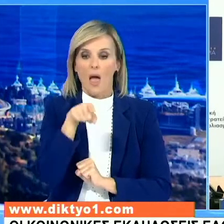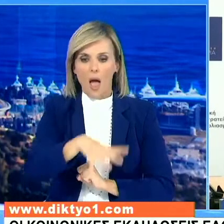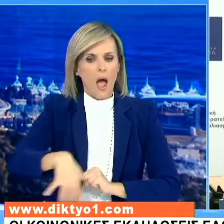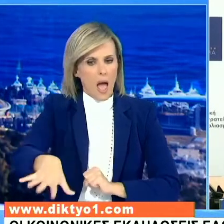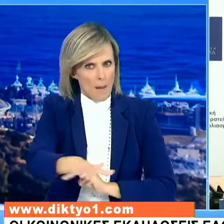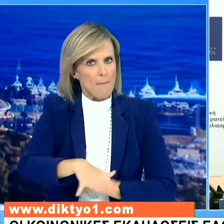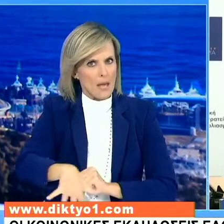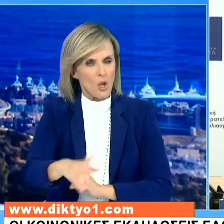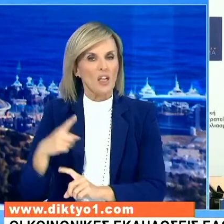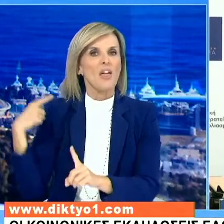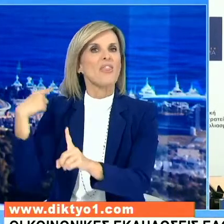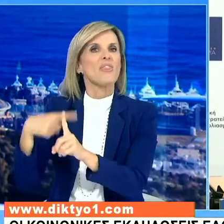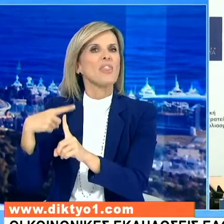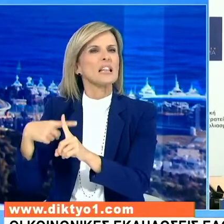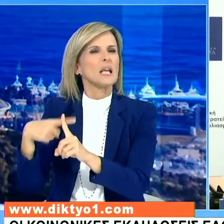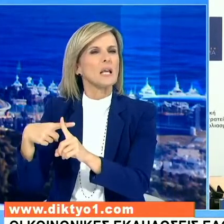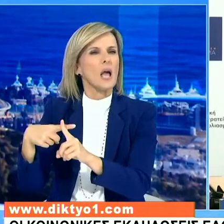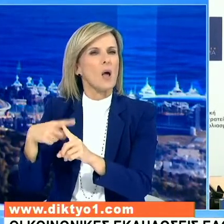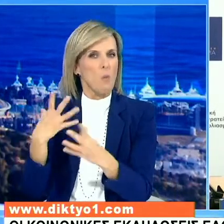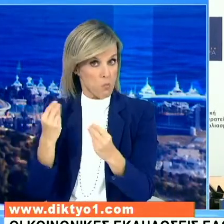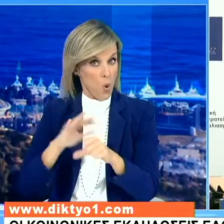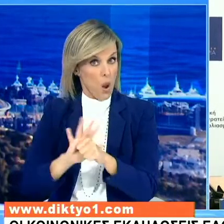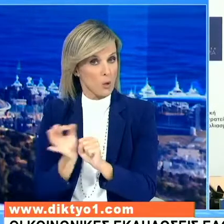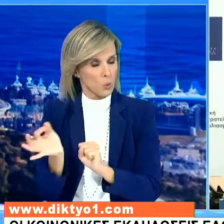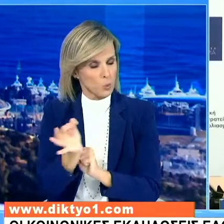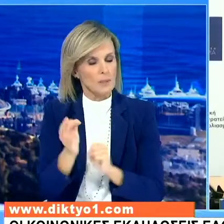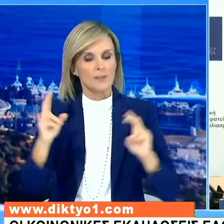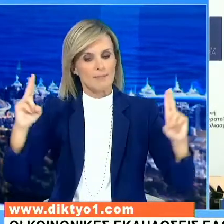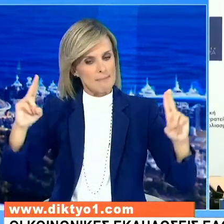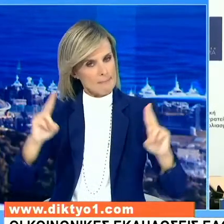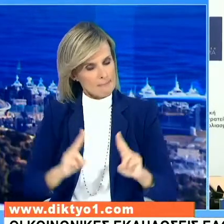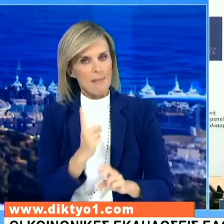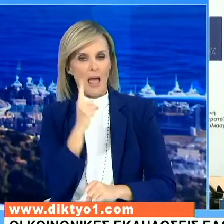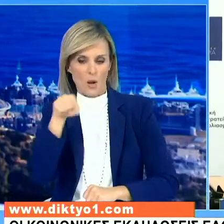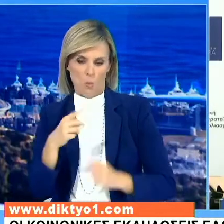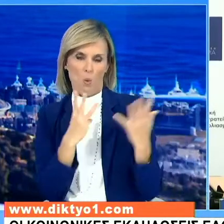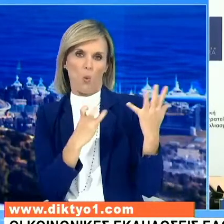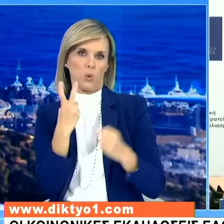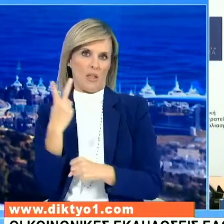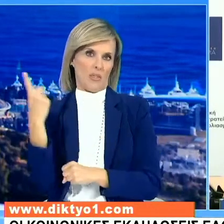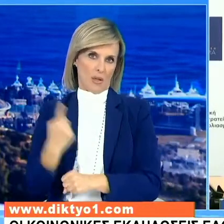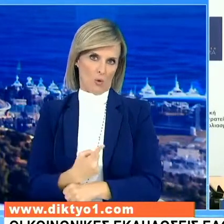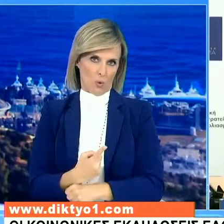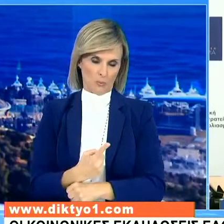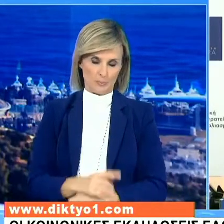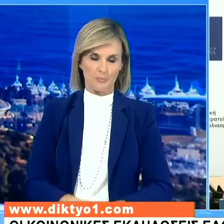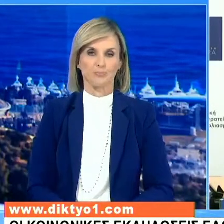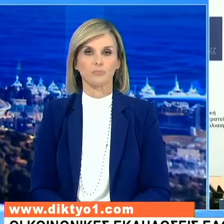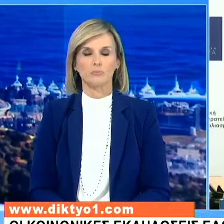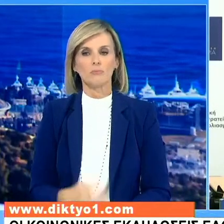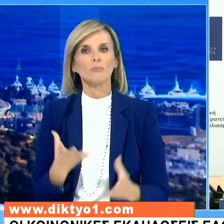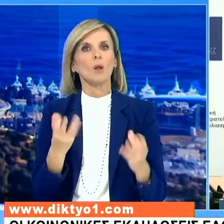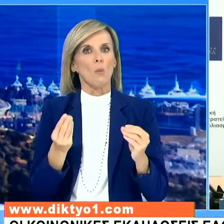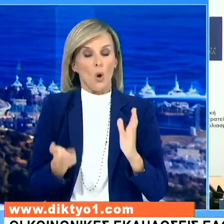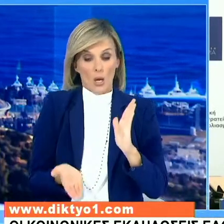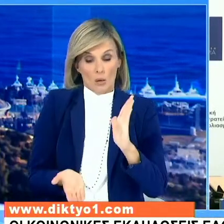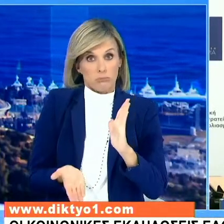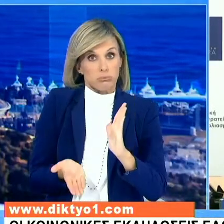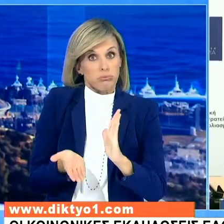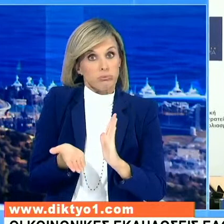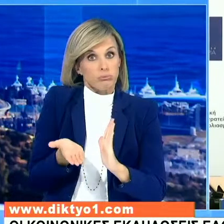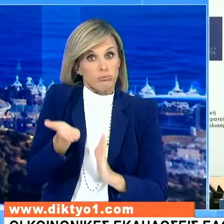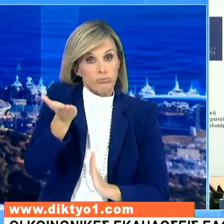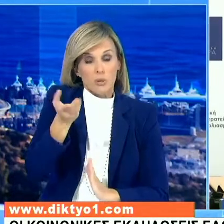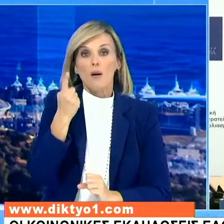εκεί παραμένει κάτω του 2% στο 1,82. Υψηλή θετικότητα βλέπουμε στα αντιγονικά